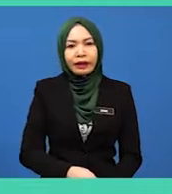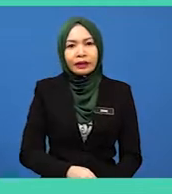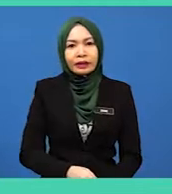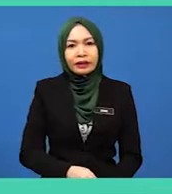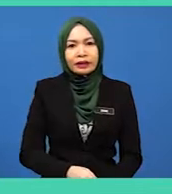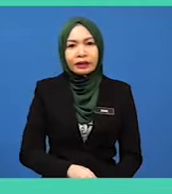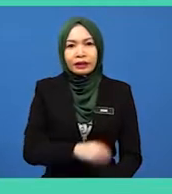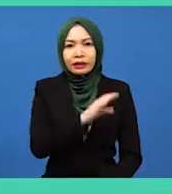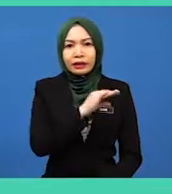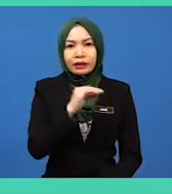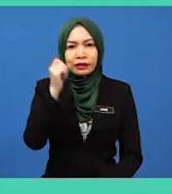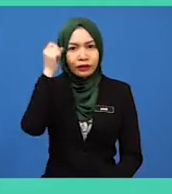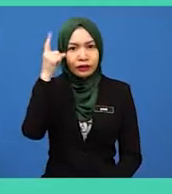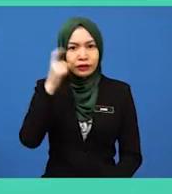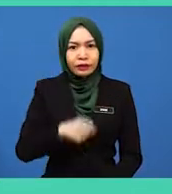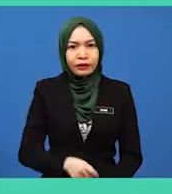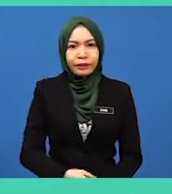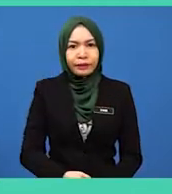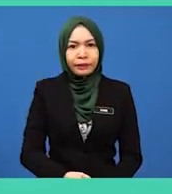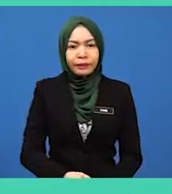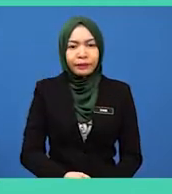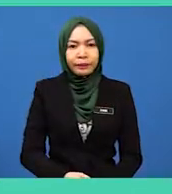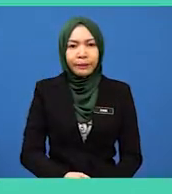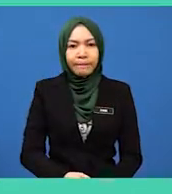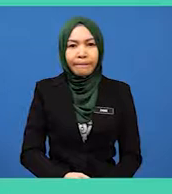Ayat-ayat contoh adalah seperti berikut.